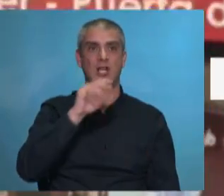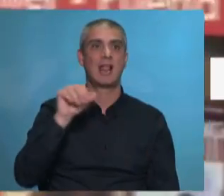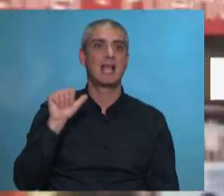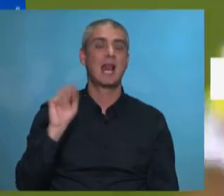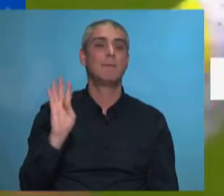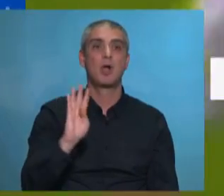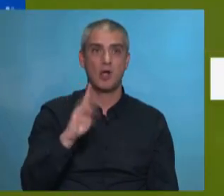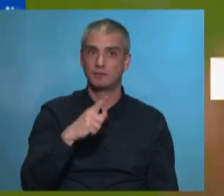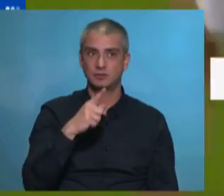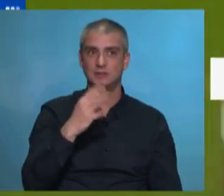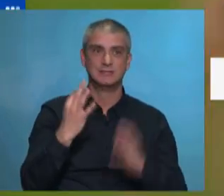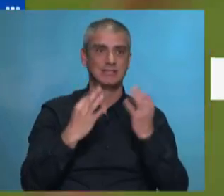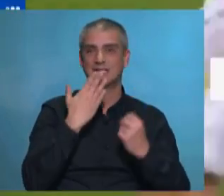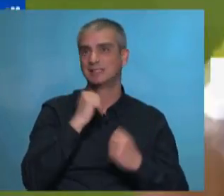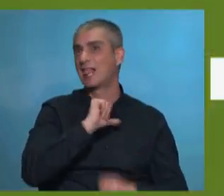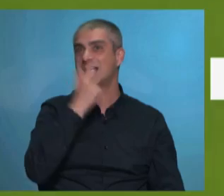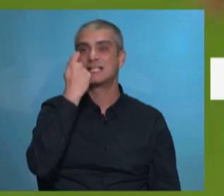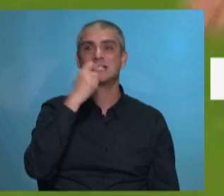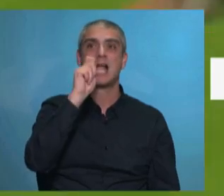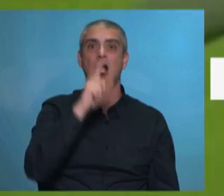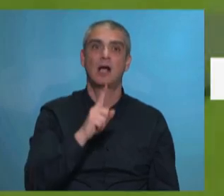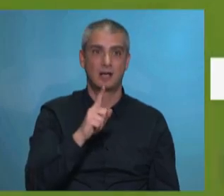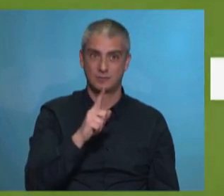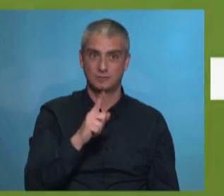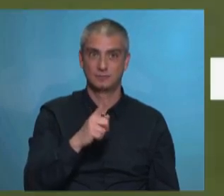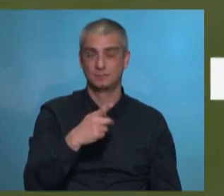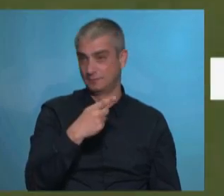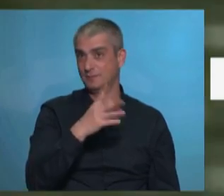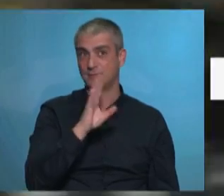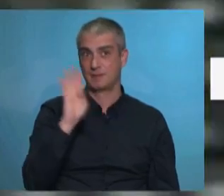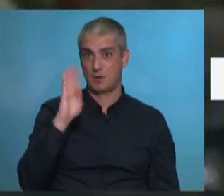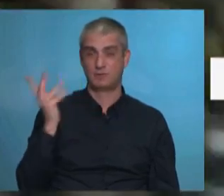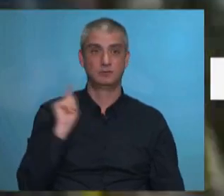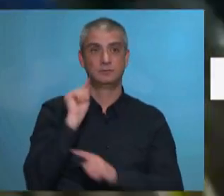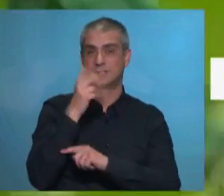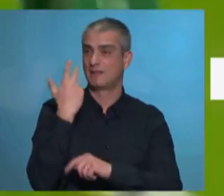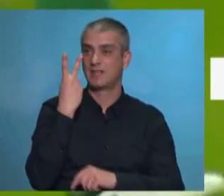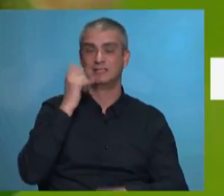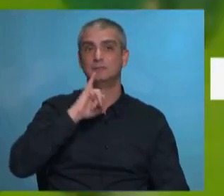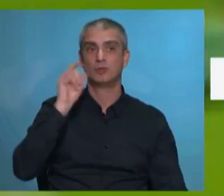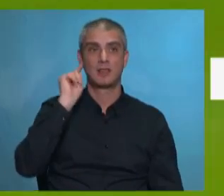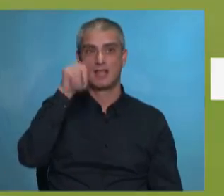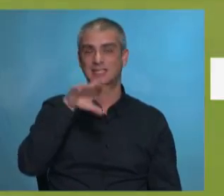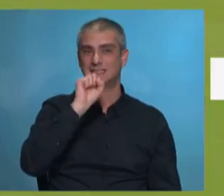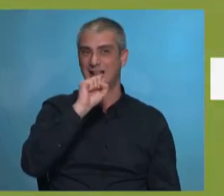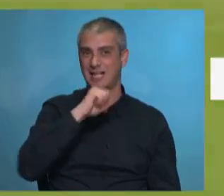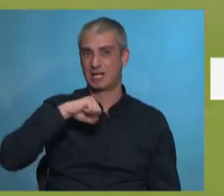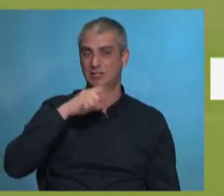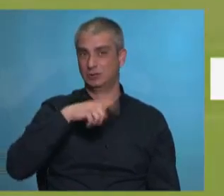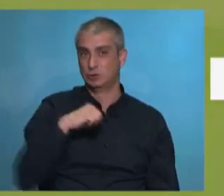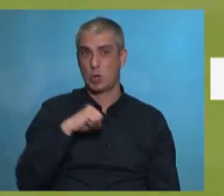ברקוביץ', כשחקן הישראלי היקר אי פעם. ברקוביץ', נזכיר, הגיע לפני 20 שנה לסלטיק הסקוטית,